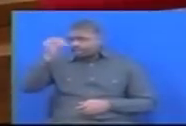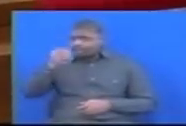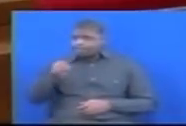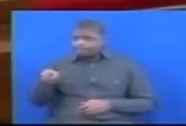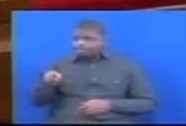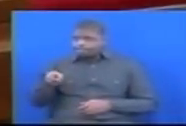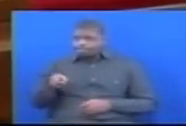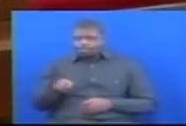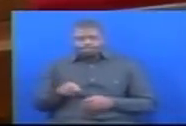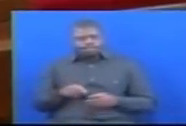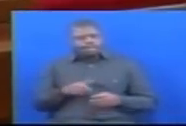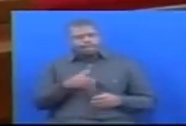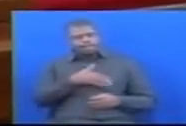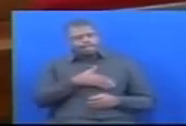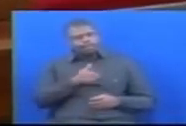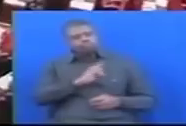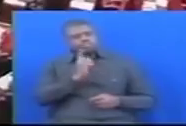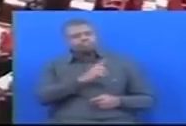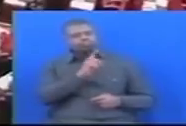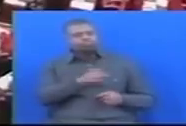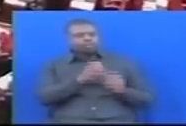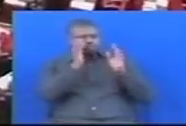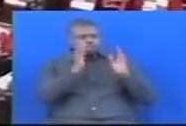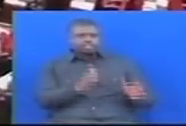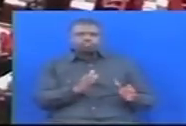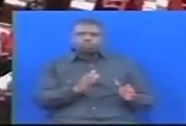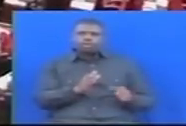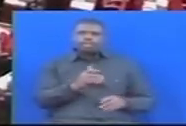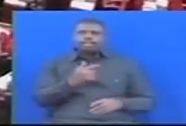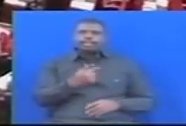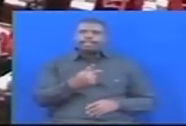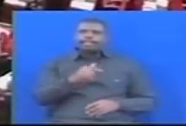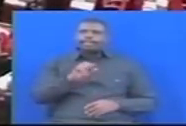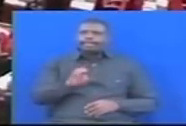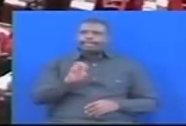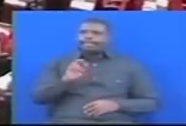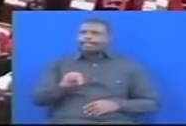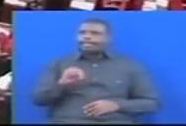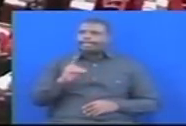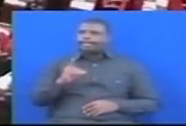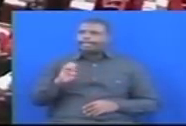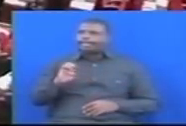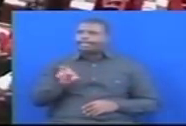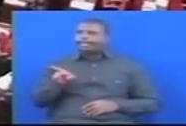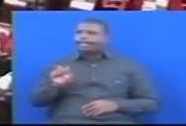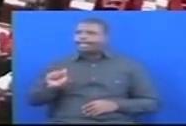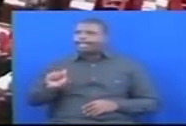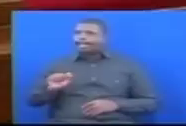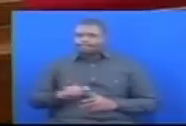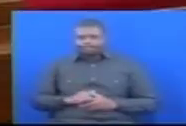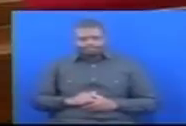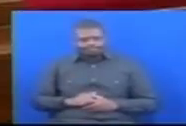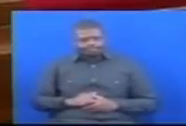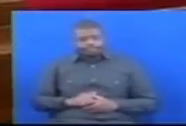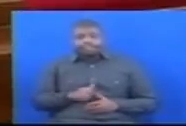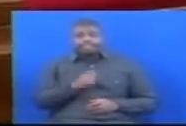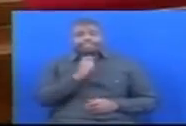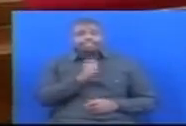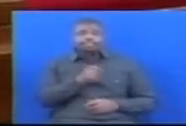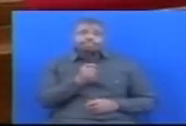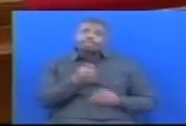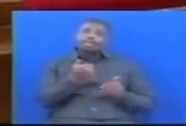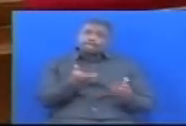na Teknolojia, napenda kujibu swali la Mheshimiwa Grace Victor Tendega, mbunge wa viti maalum, kama ifuatavyo. Mheshimiwa